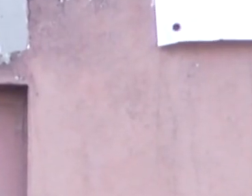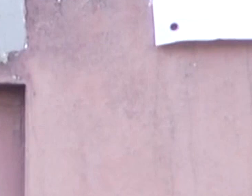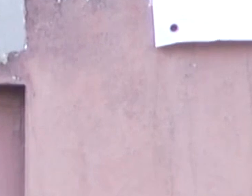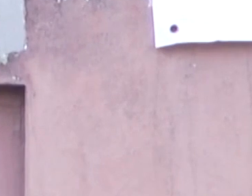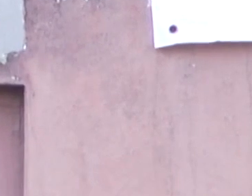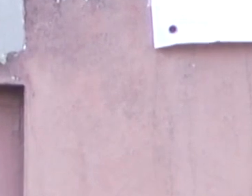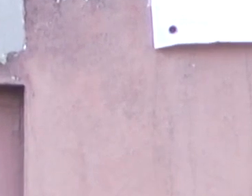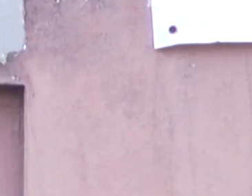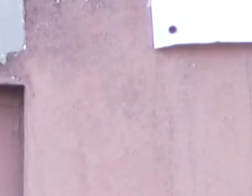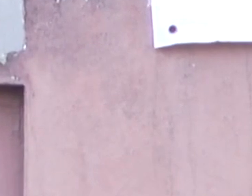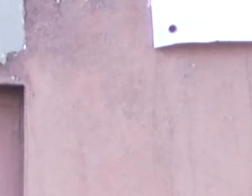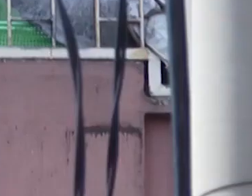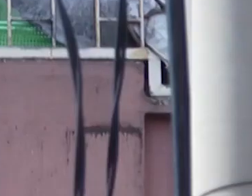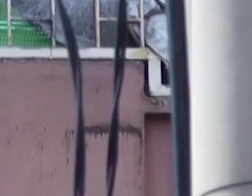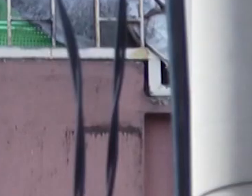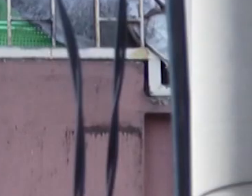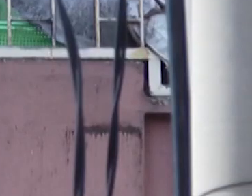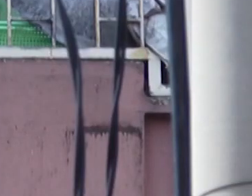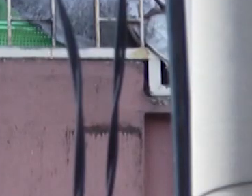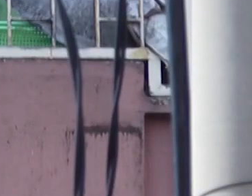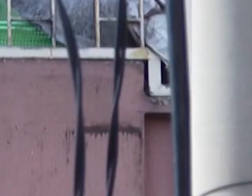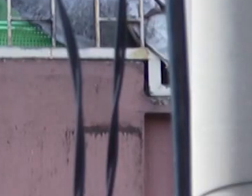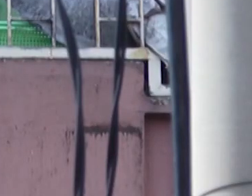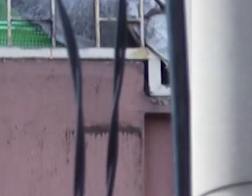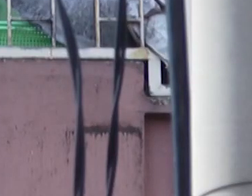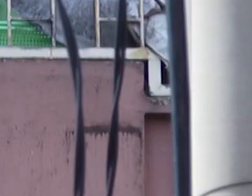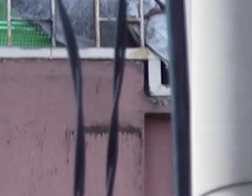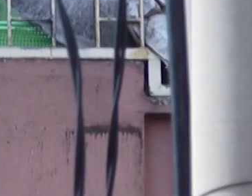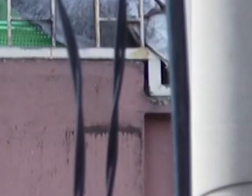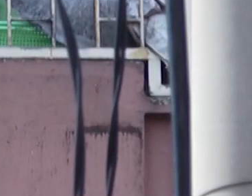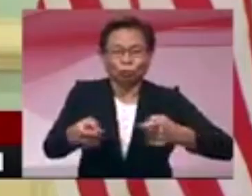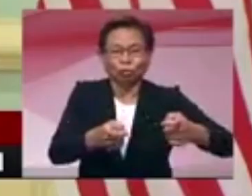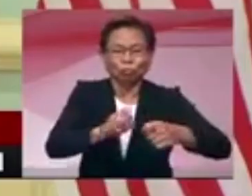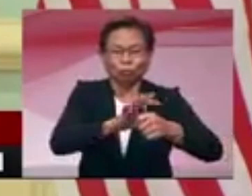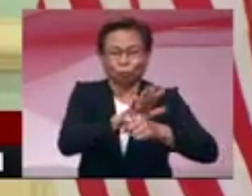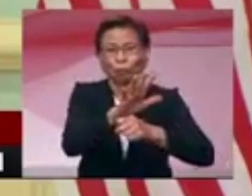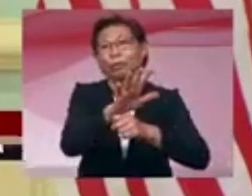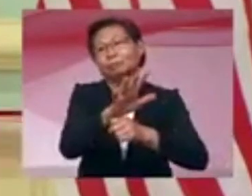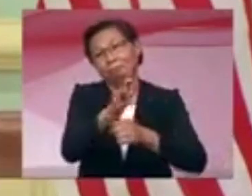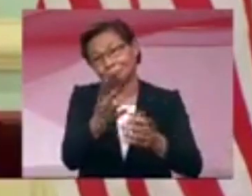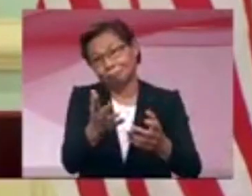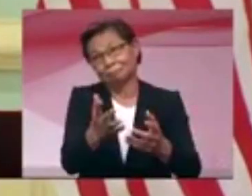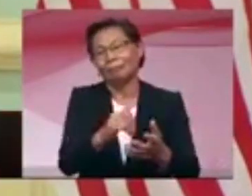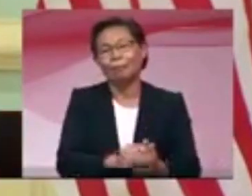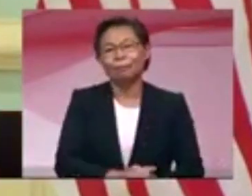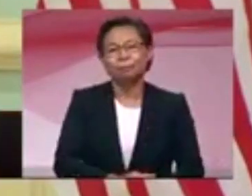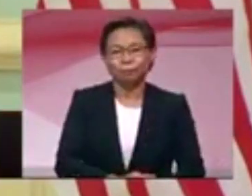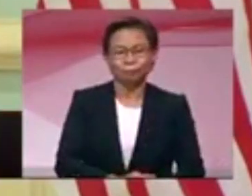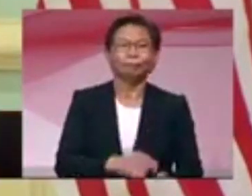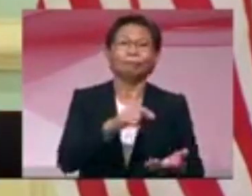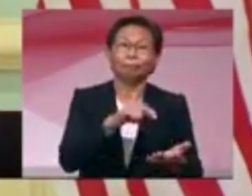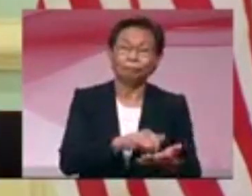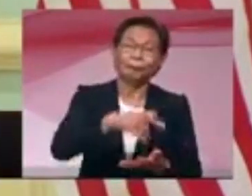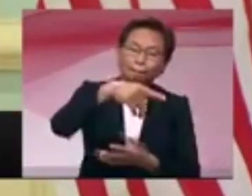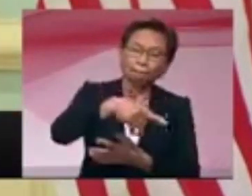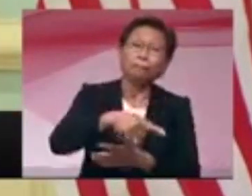Selangor Mansion kerana nak mengawal penularan COVID-19. Itu adalah di bawah PKPD,